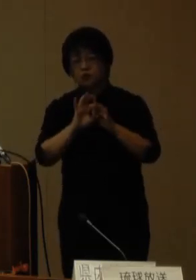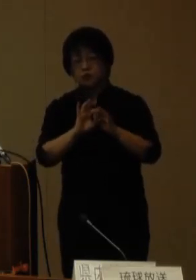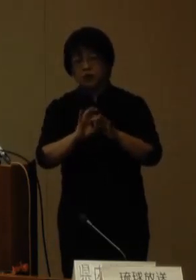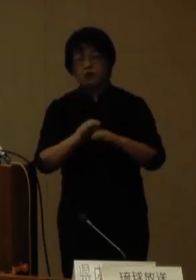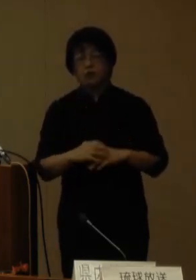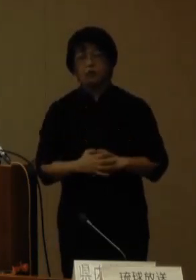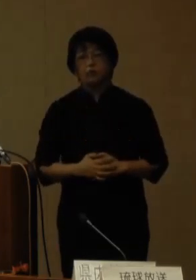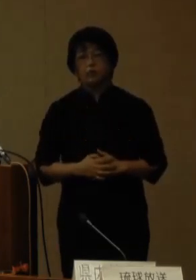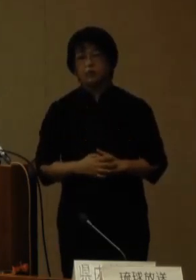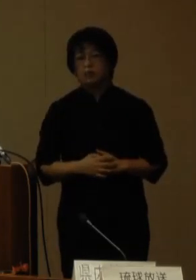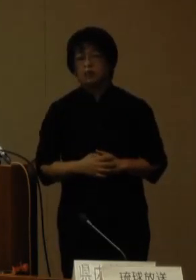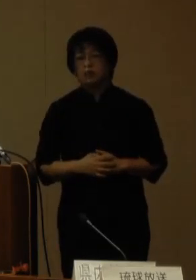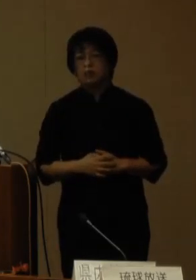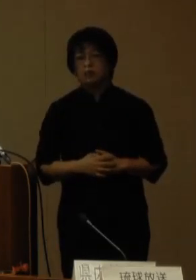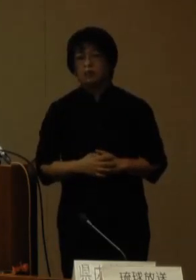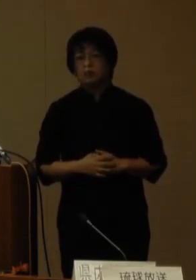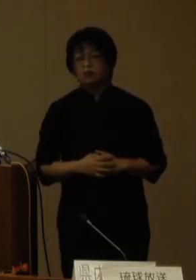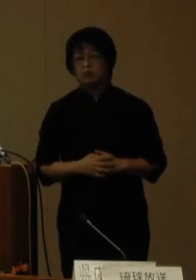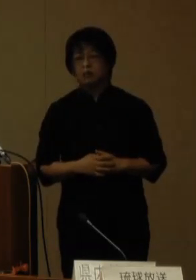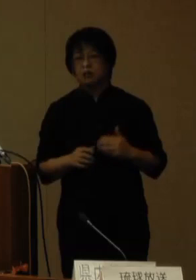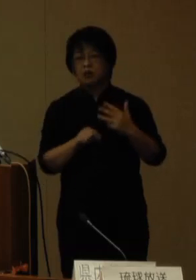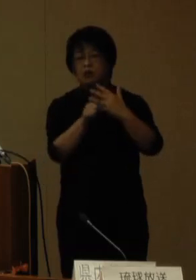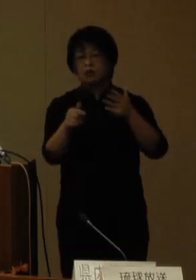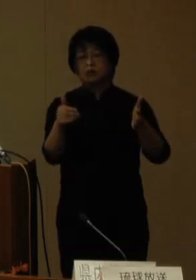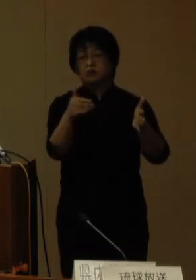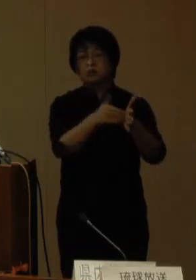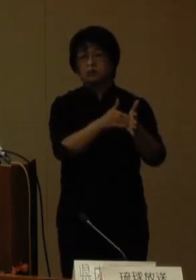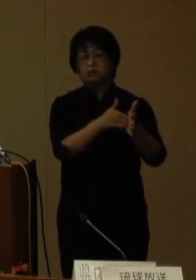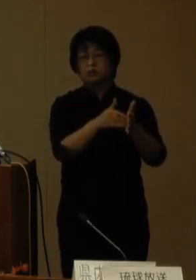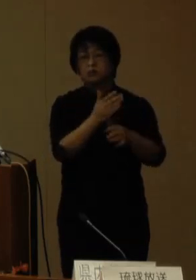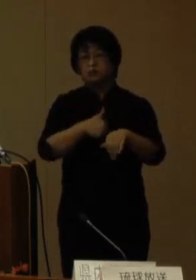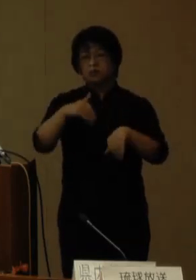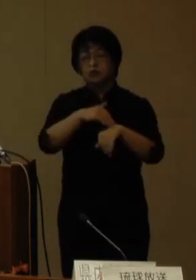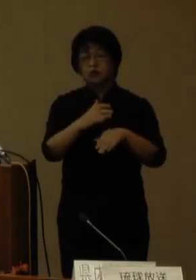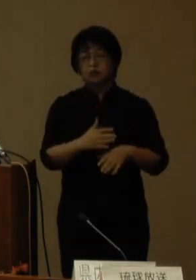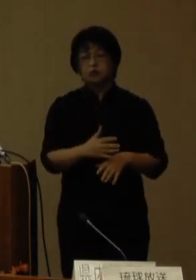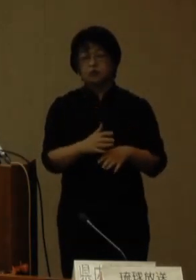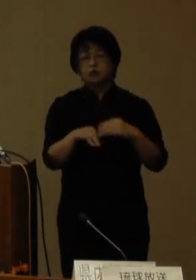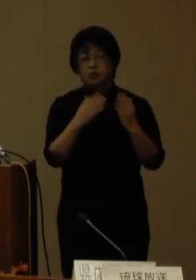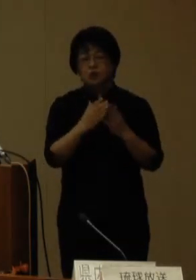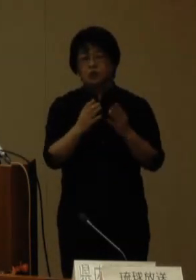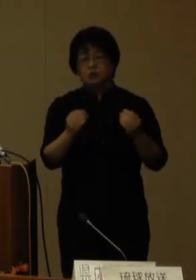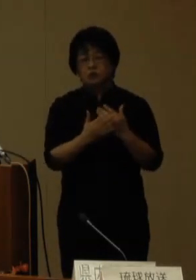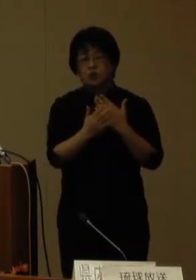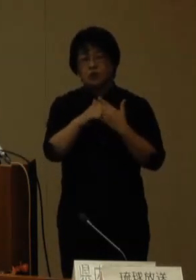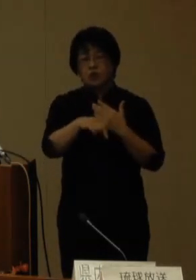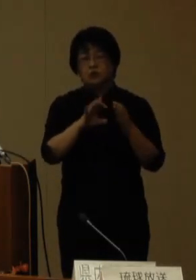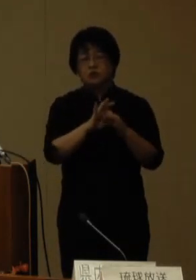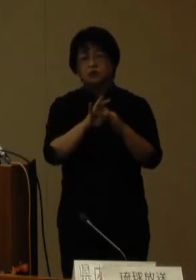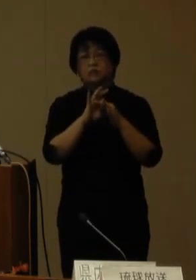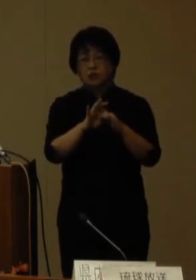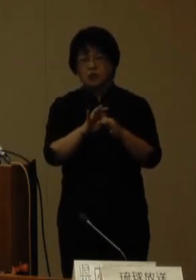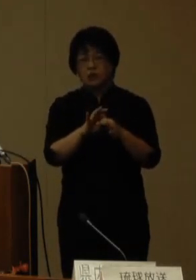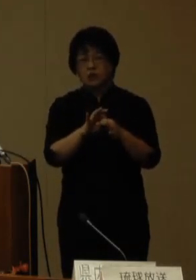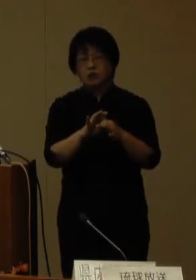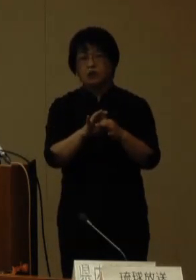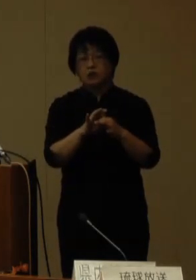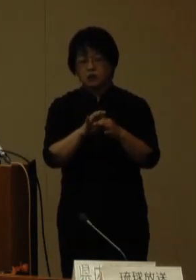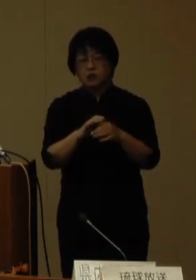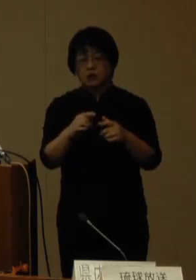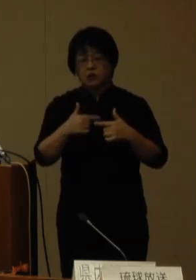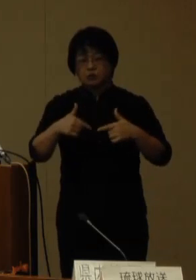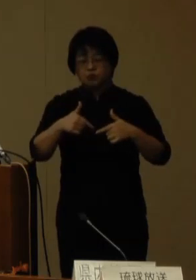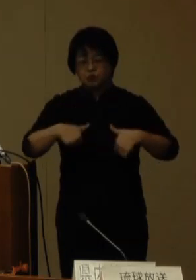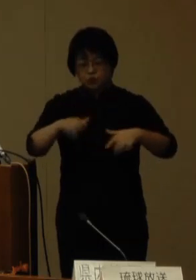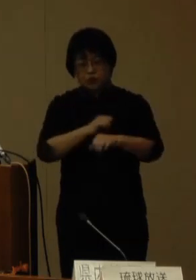について、原則休止で、ただし8月末までに開催される九州全国の予選を兼ねた大会に出場する限りは、部活できる